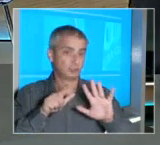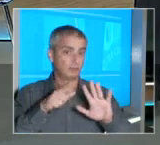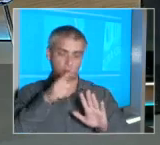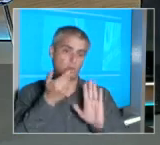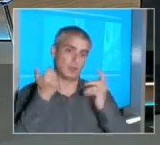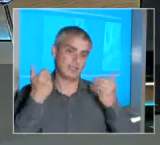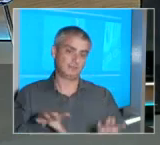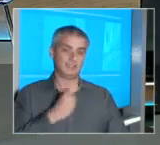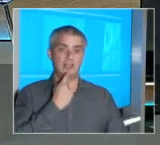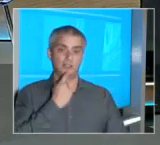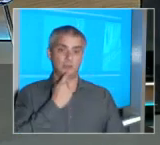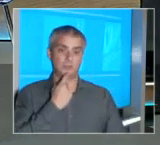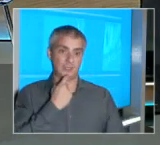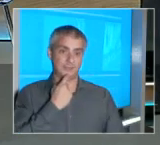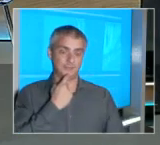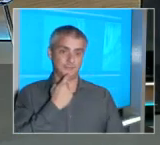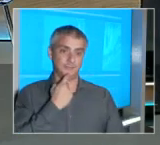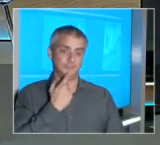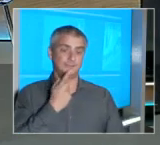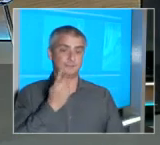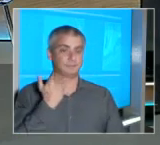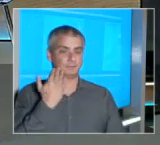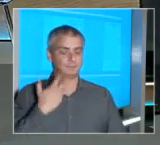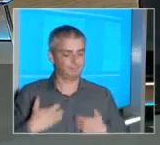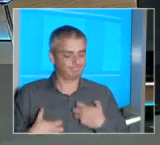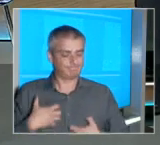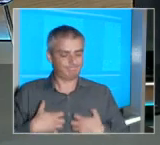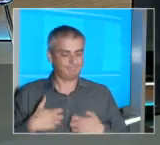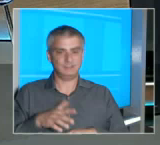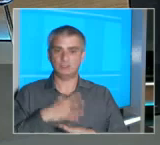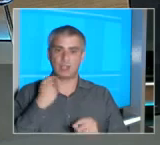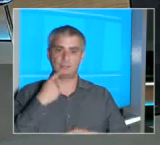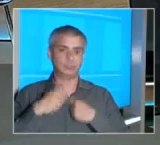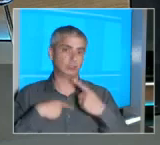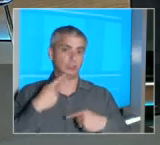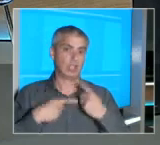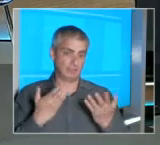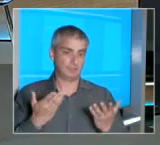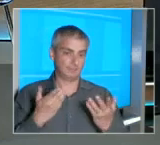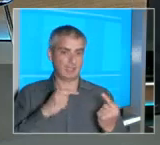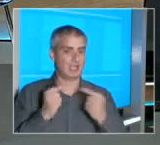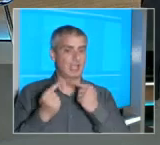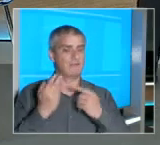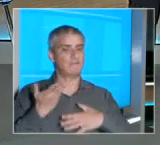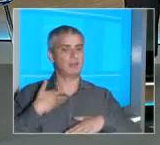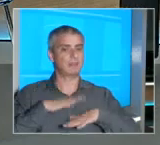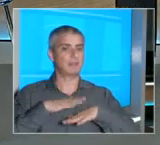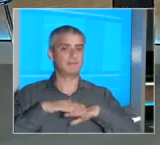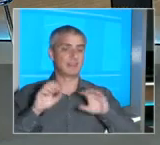ששם הוא הפסיד לשמעון פרס. כלומר, זה היה אמוציונלי במשך שנים רבות, הקרב הזה על